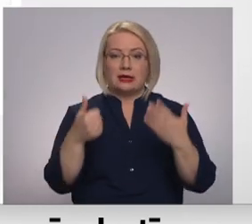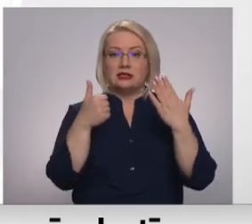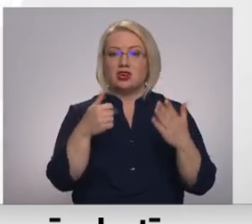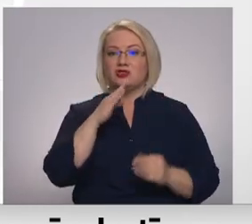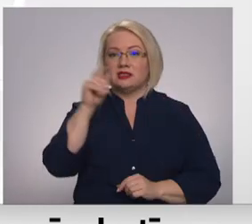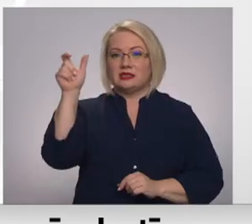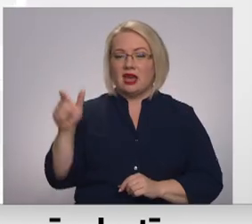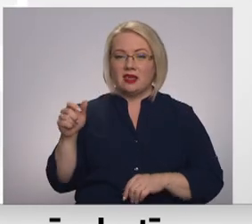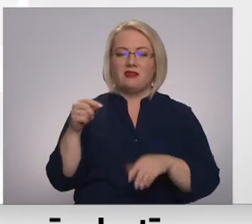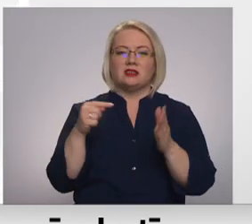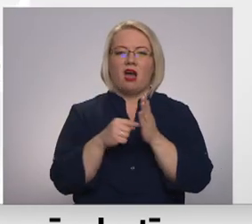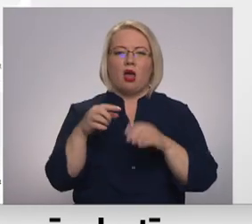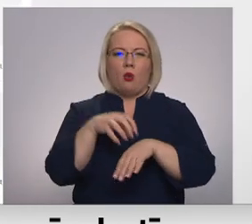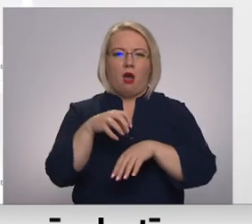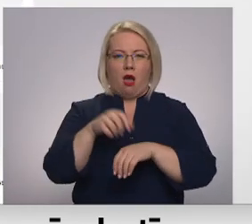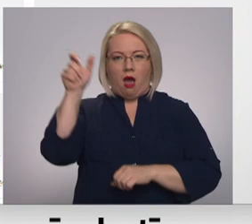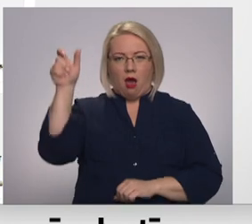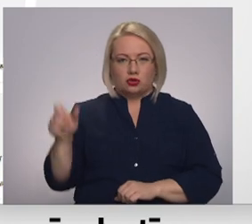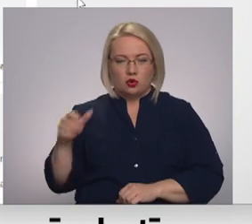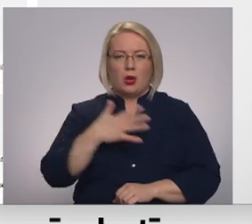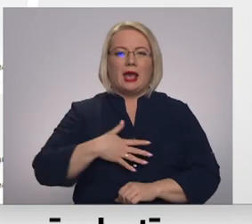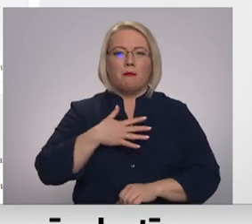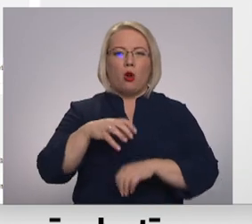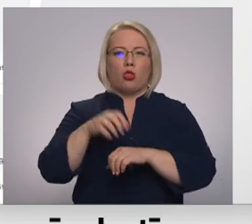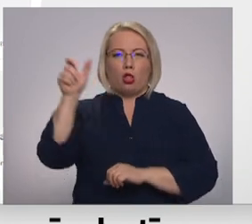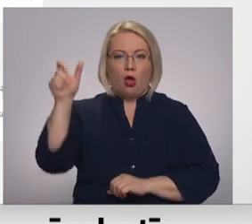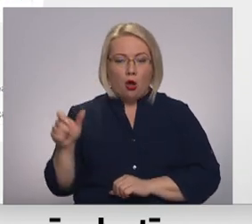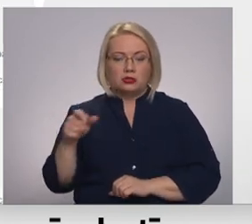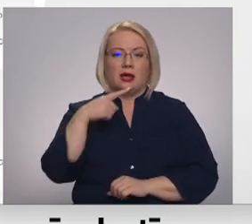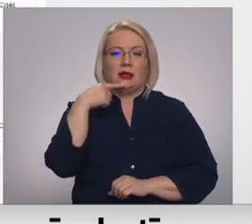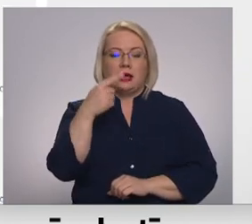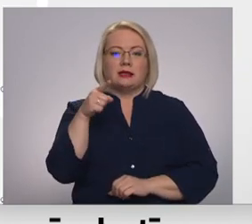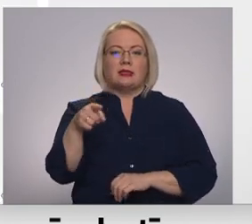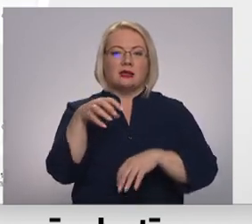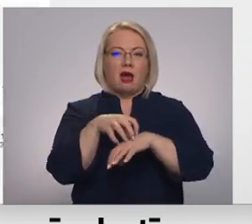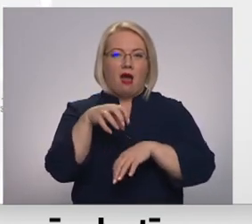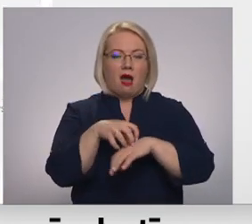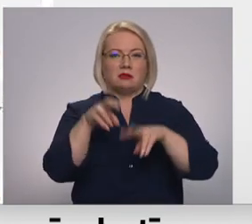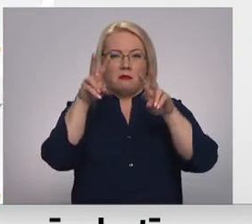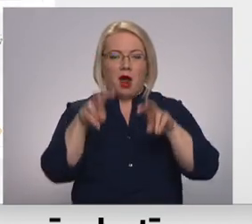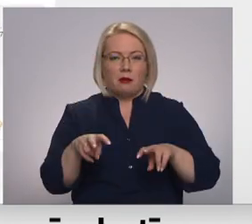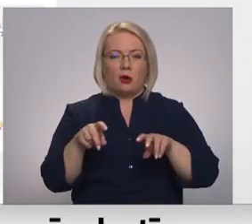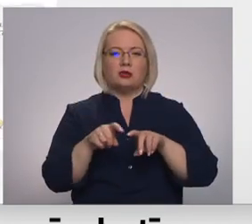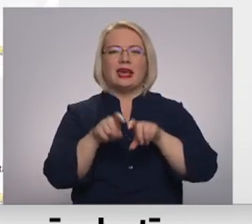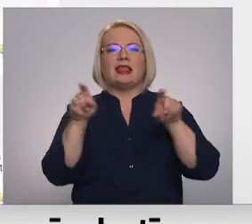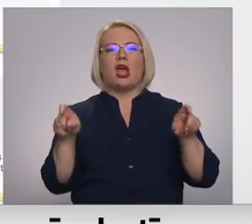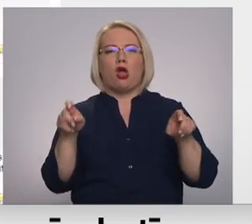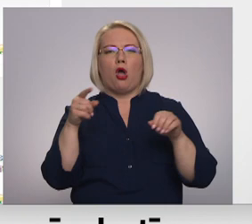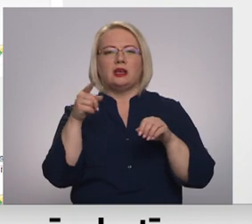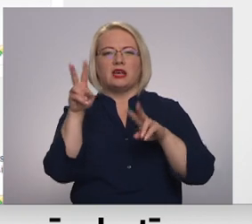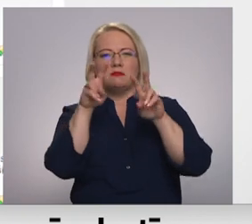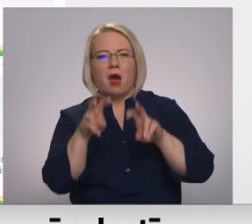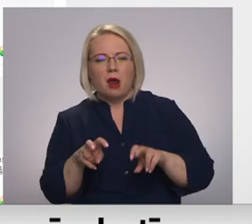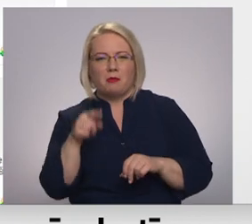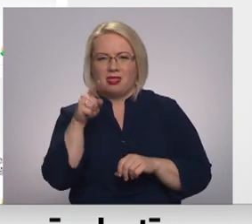kādu imunologu bija apsūdzējuši seksuālu izmantošanā, viņas pauda, ka ārsts veicis ginekoloģiskas manipulācijas, lai gan